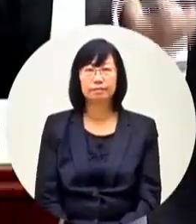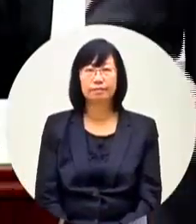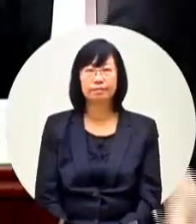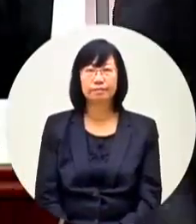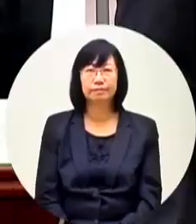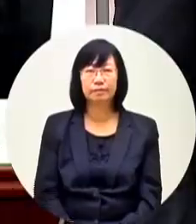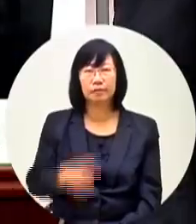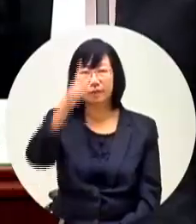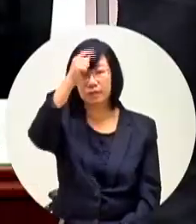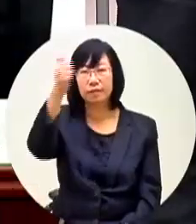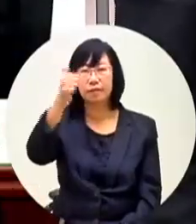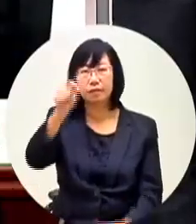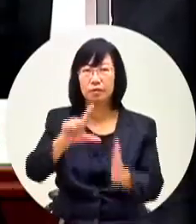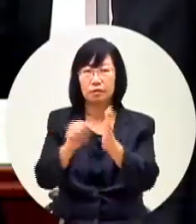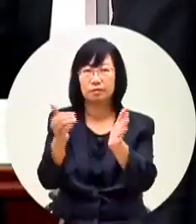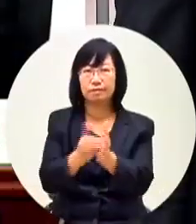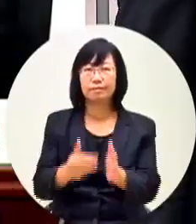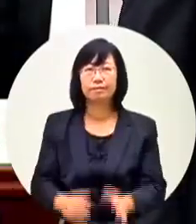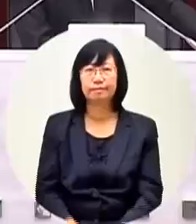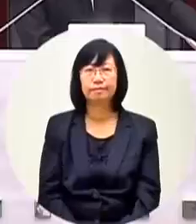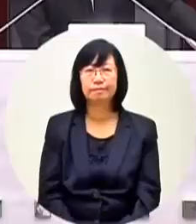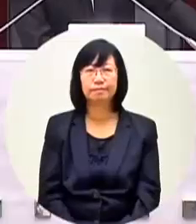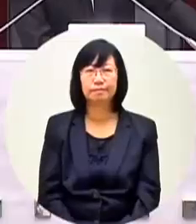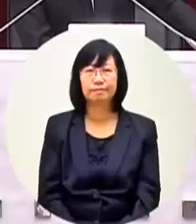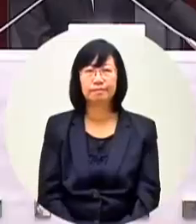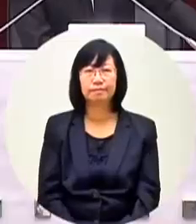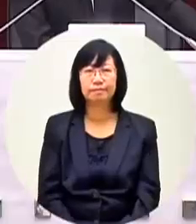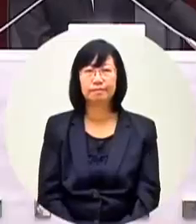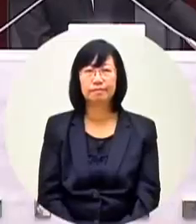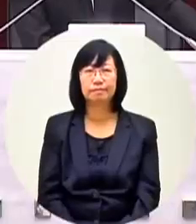远，时间到了，好了。